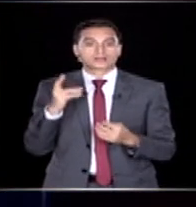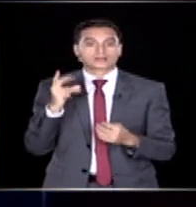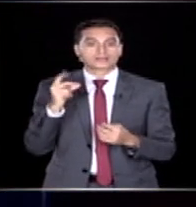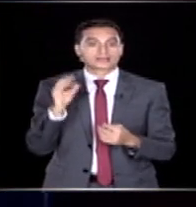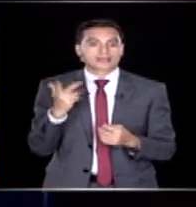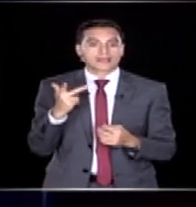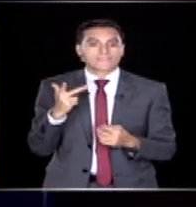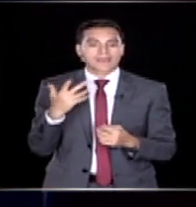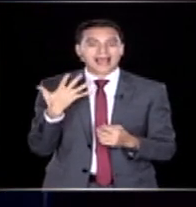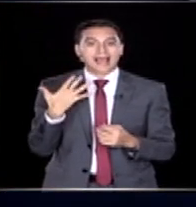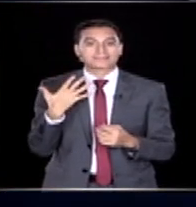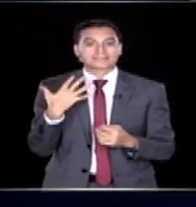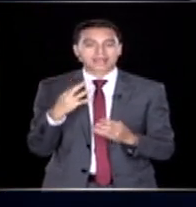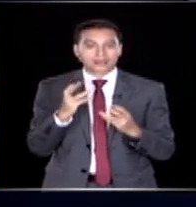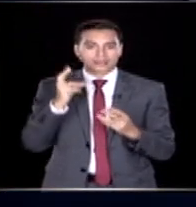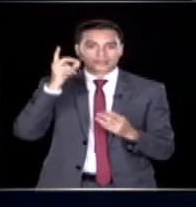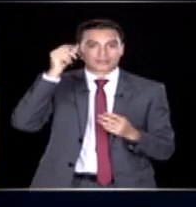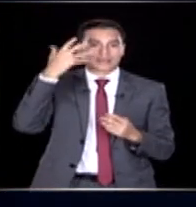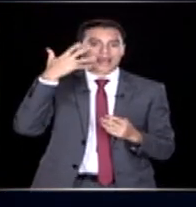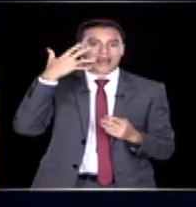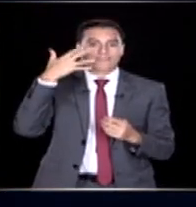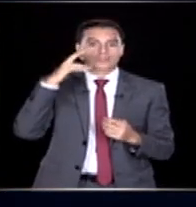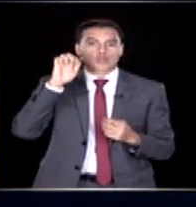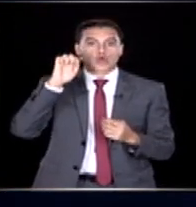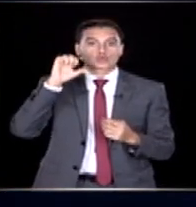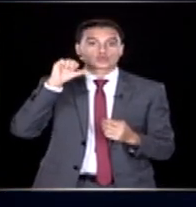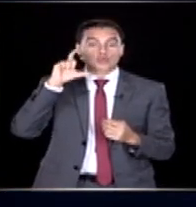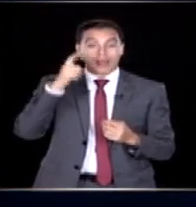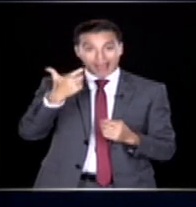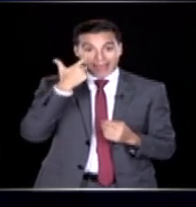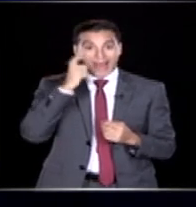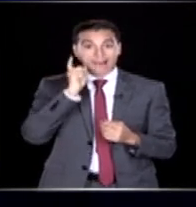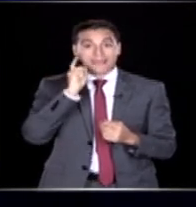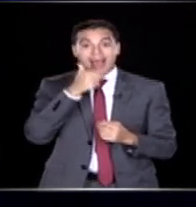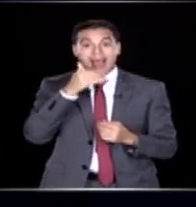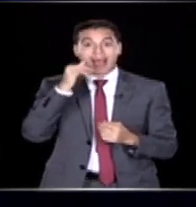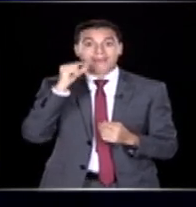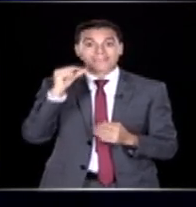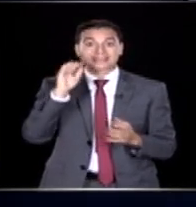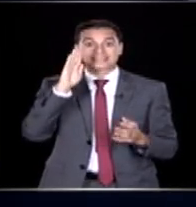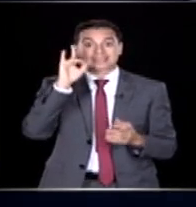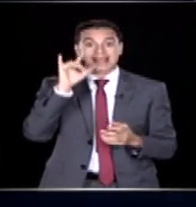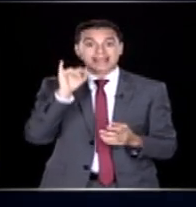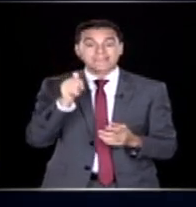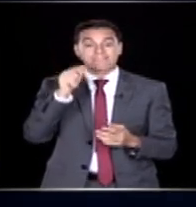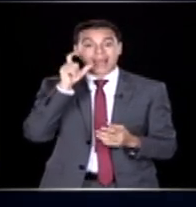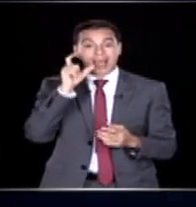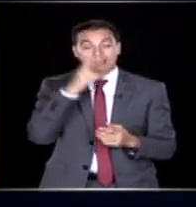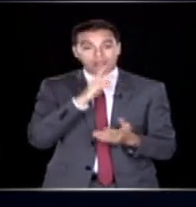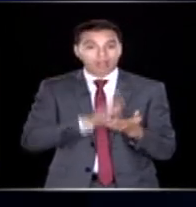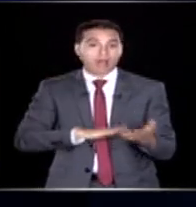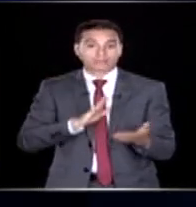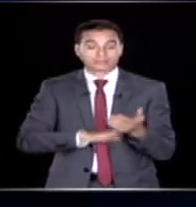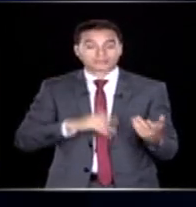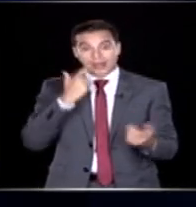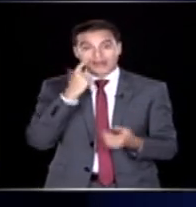البازر. 5. أحمد سليمان خطير، ركزوا معايا. طبعاً إجابة